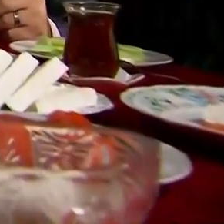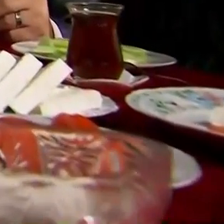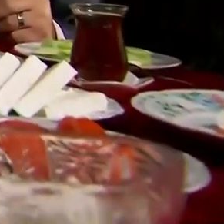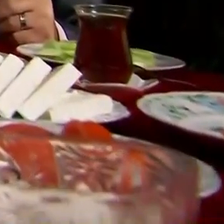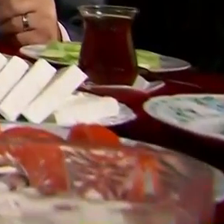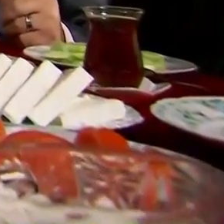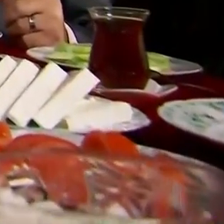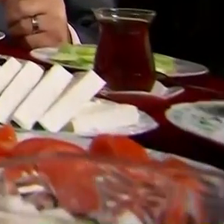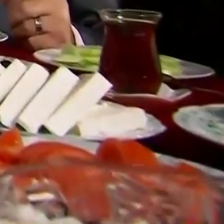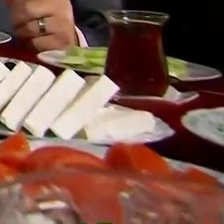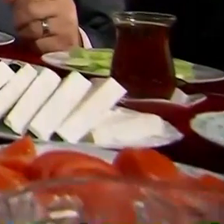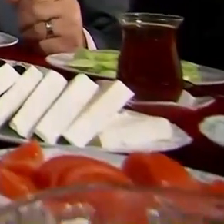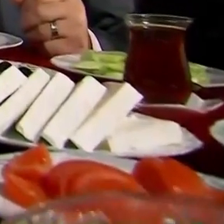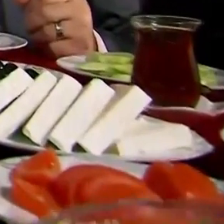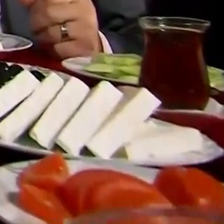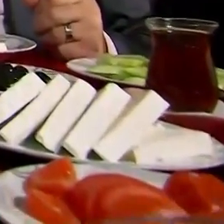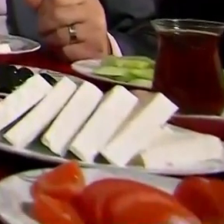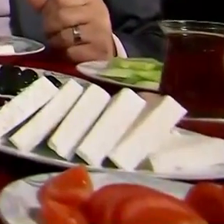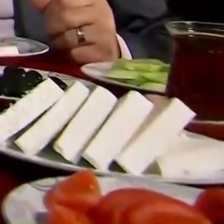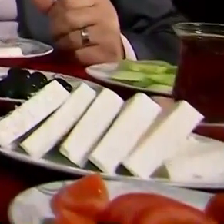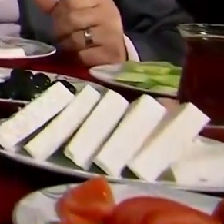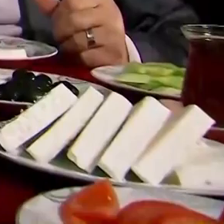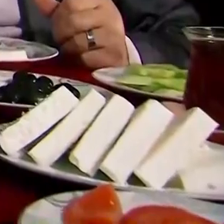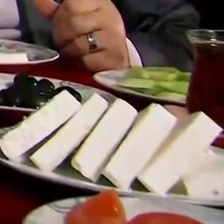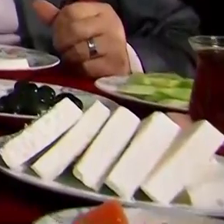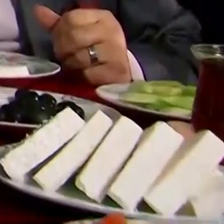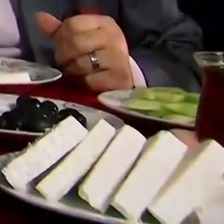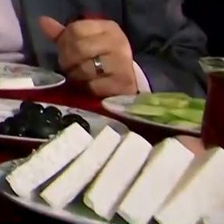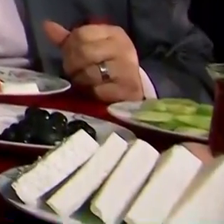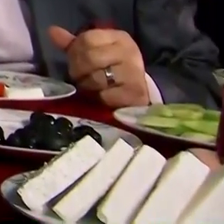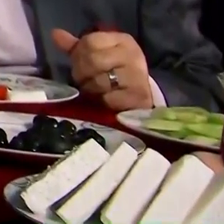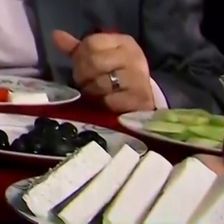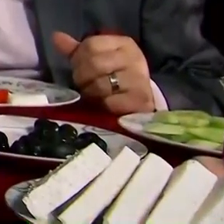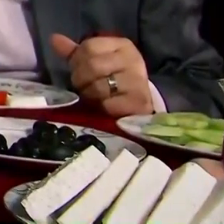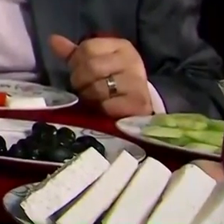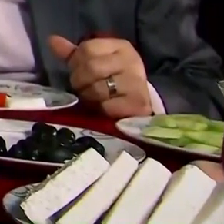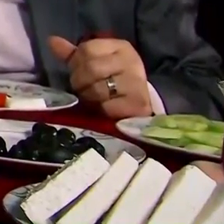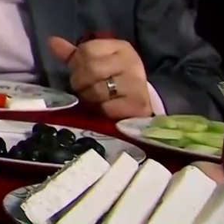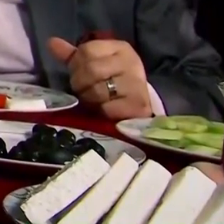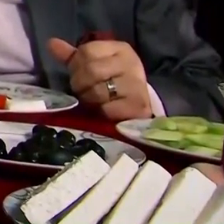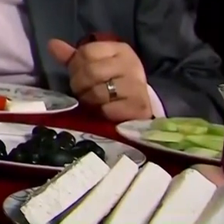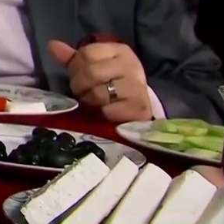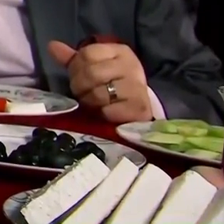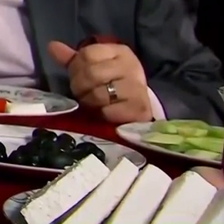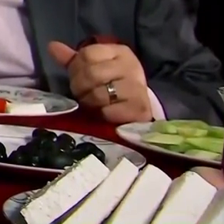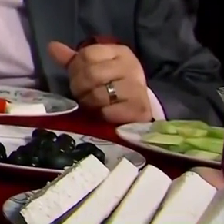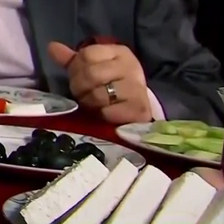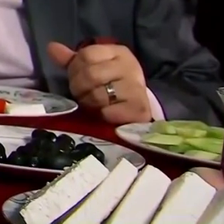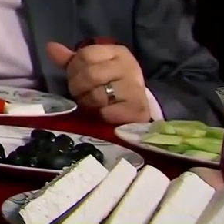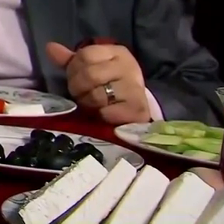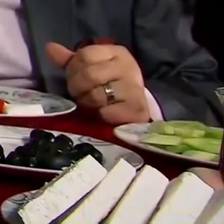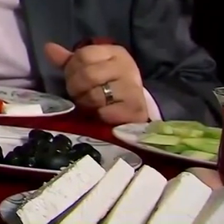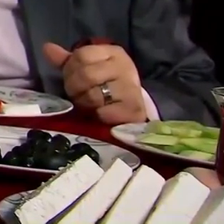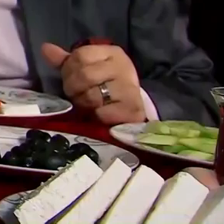Mahmut menemeni iştahlı iştahlı yerken Timuçin beyaz peynire talim. Şevval'den çekinmese o da Mahmut gibi ekmeği bana bana